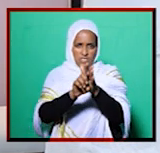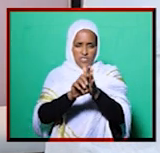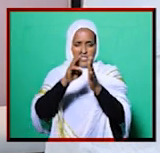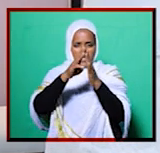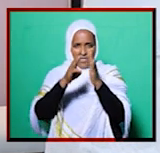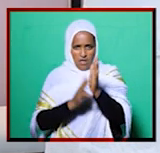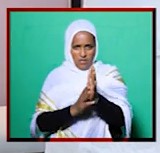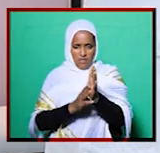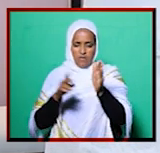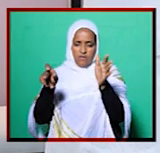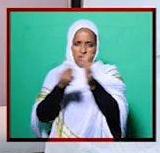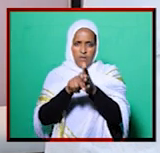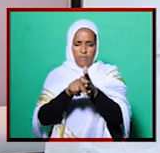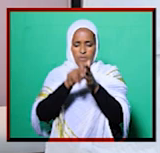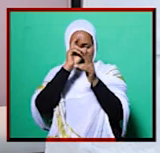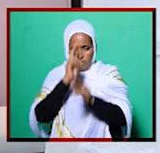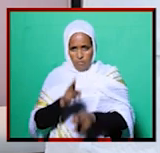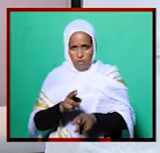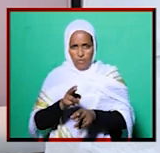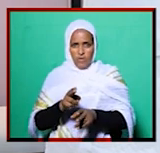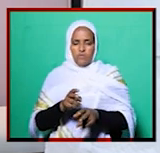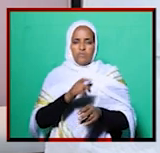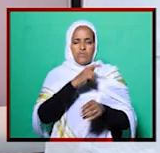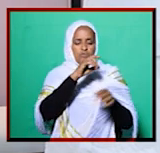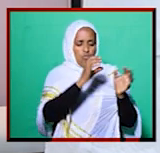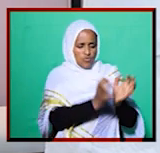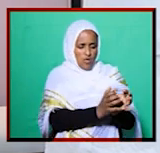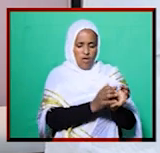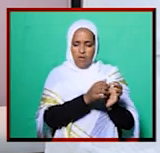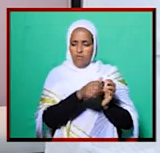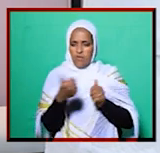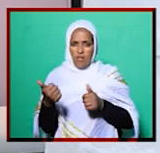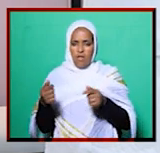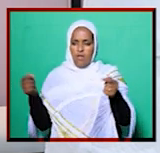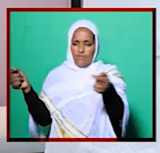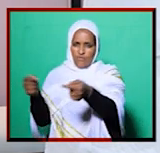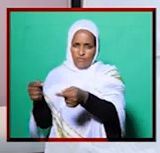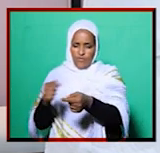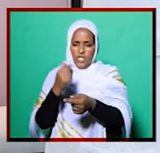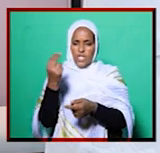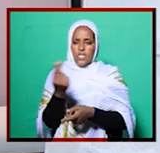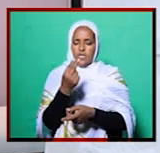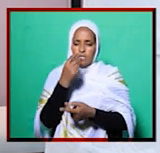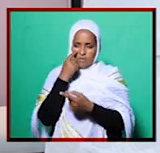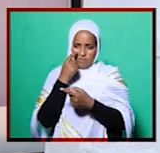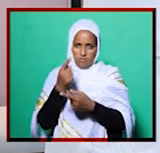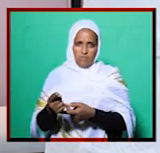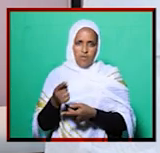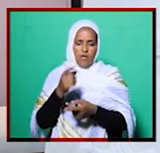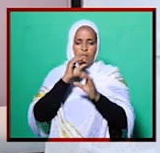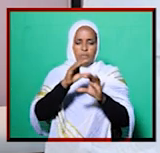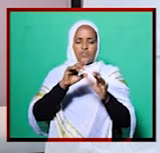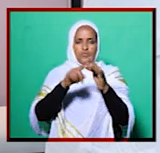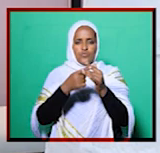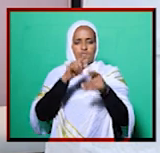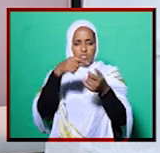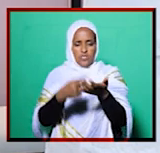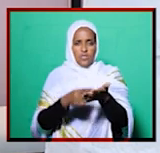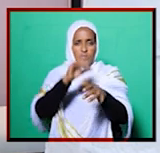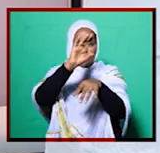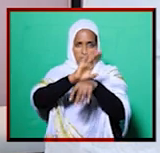አይደለም የእናት ቤተክርስቲያንን ህግና ስርዓት ደንብ ከማክበር ይልቅ ጎሰኝነት ጎጠኝነት